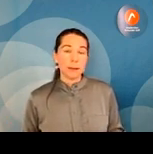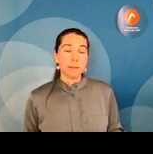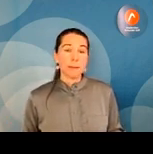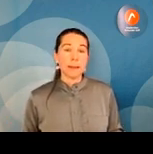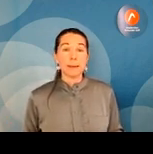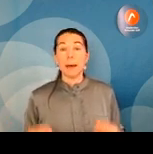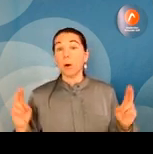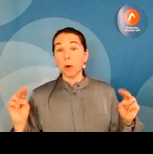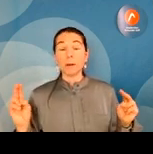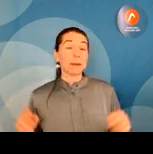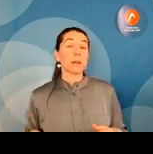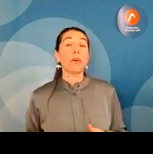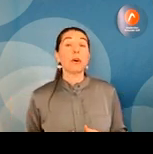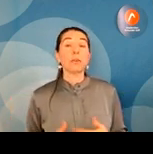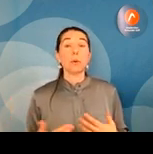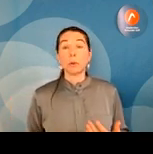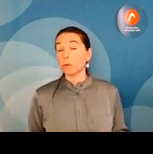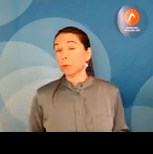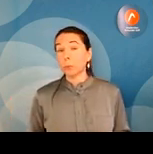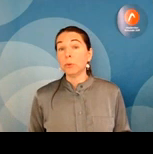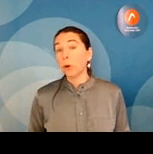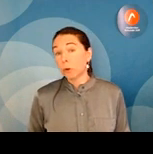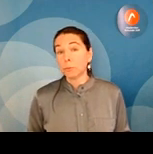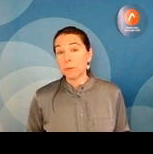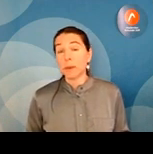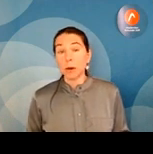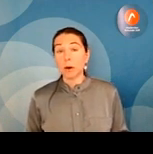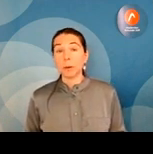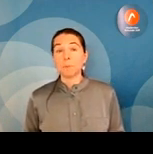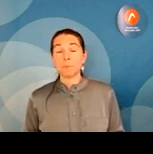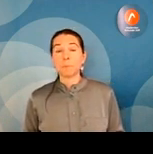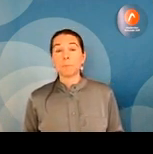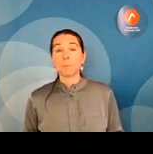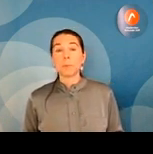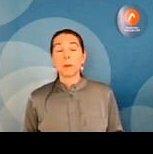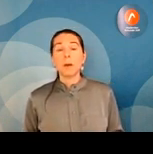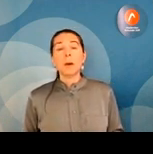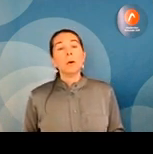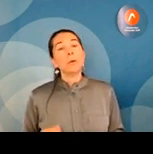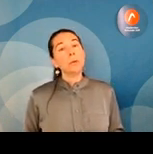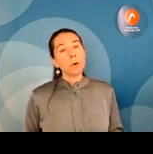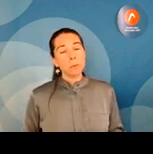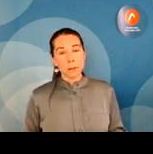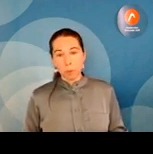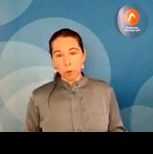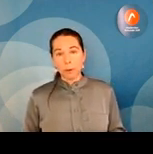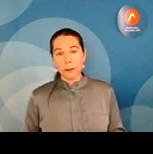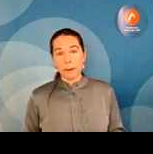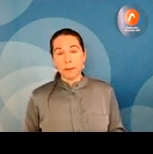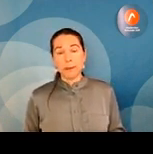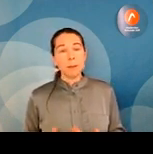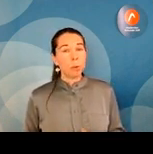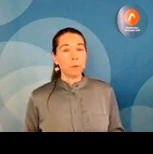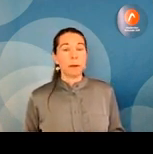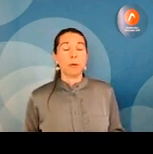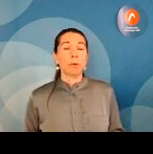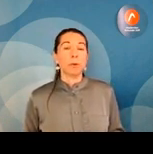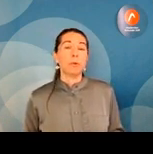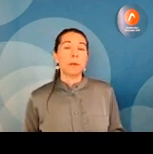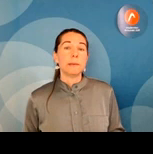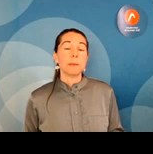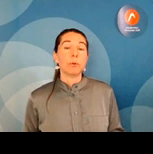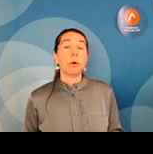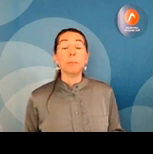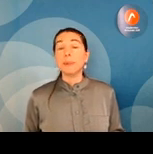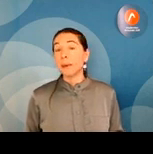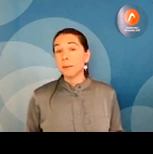tidigare anser är åldersadekvat. Utifrån de normer vi har. Och normerna på ålder, det påverkar ju också